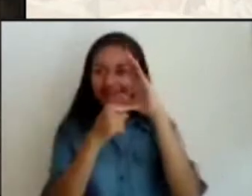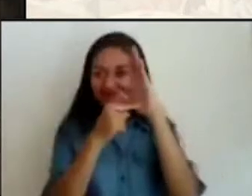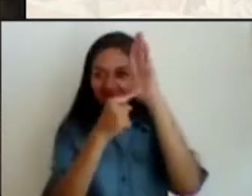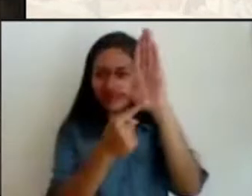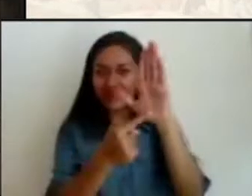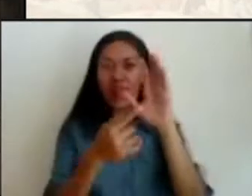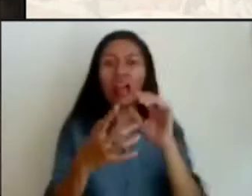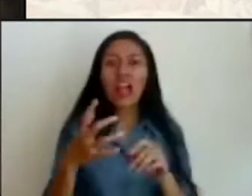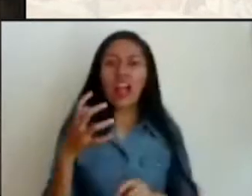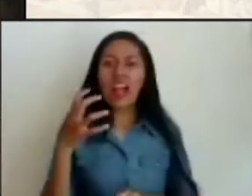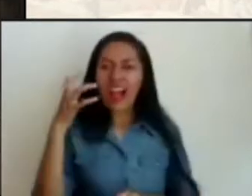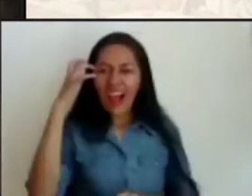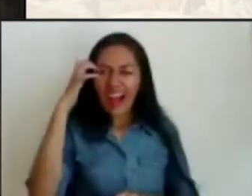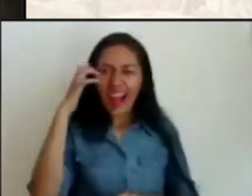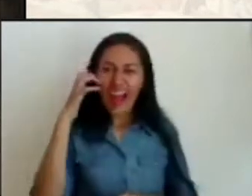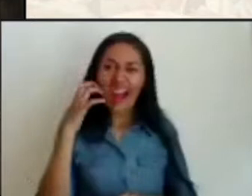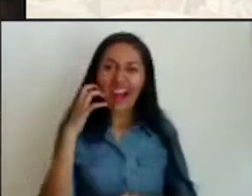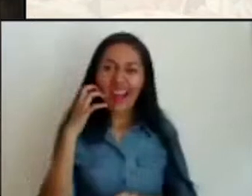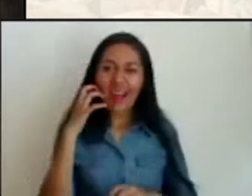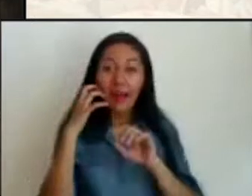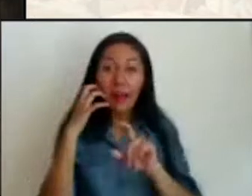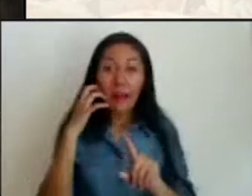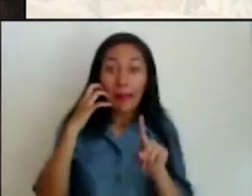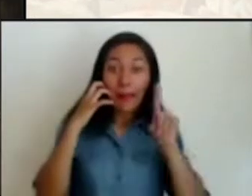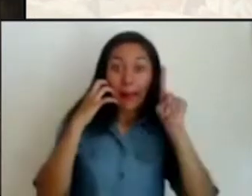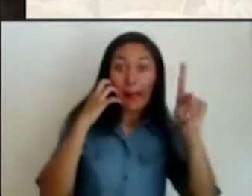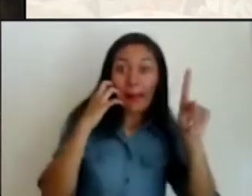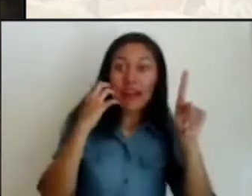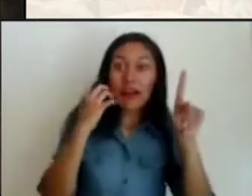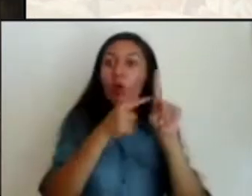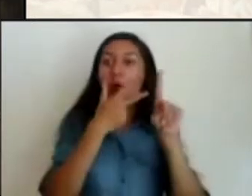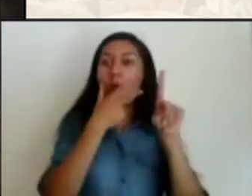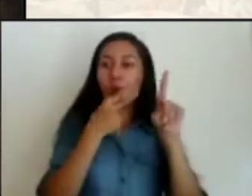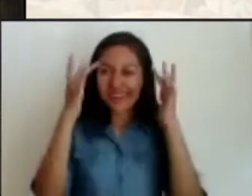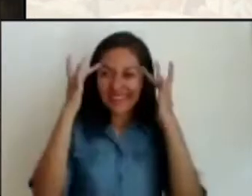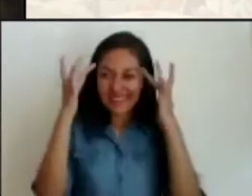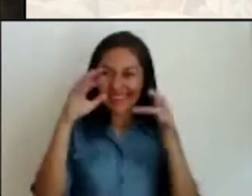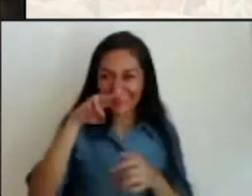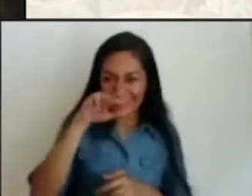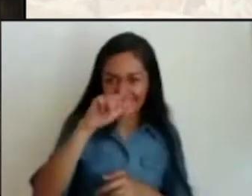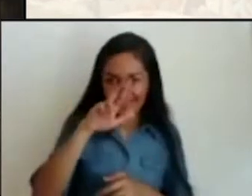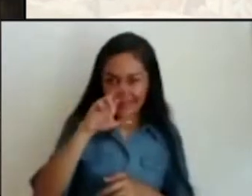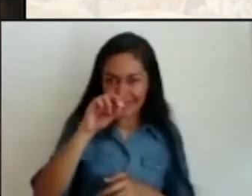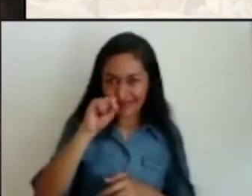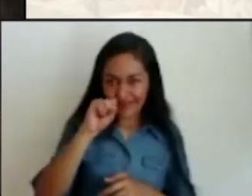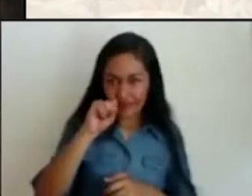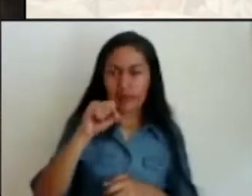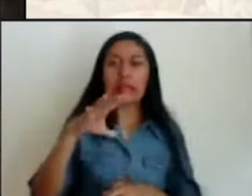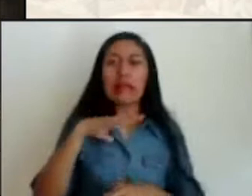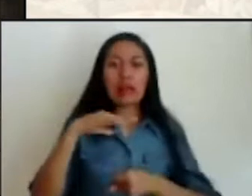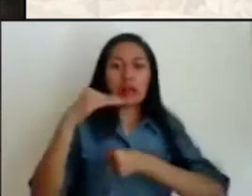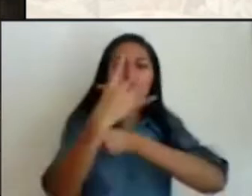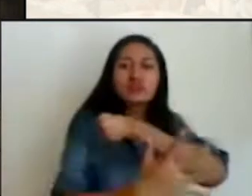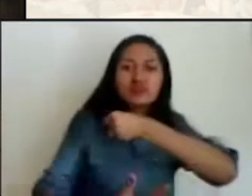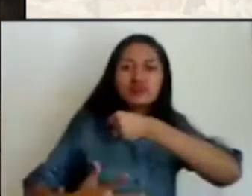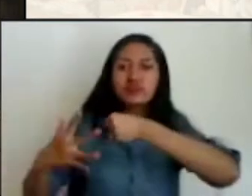Marcos, el león alado de San Marcos, de frente, y sostiene un escudo en el que está el nombre del dogo y